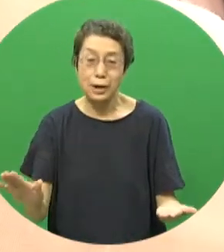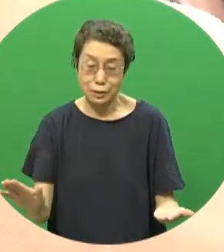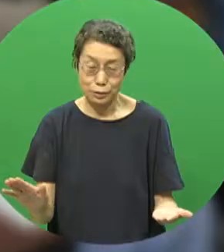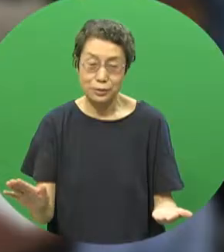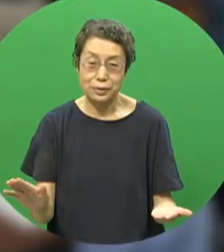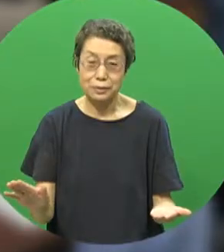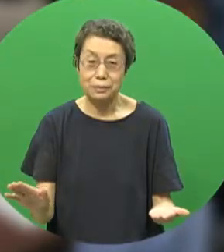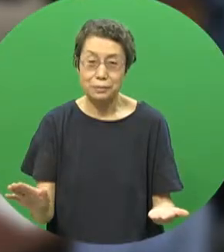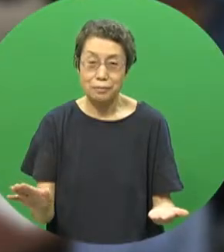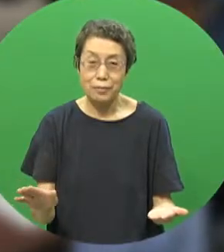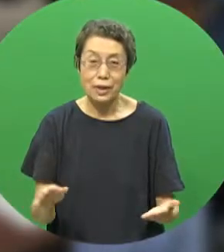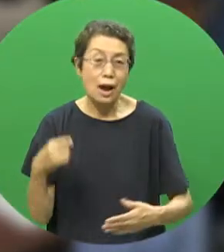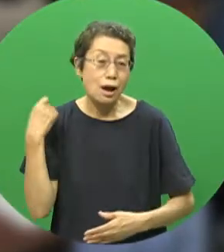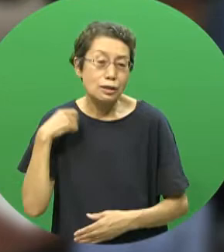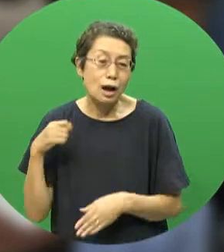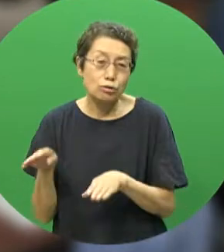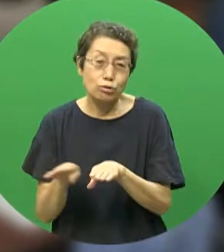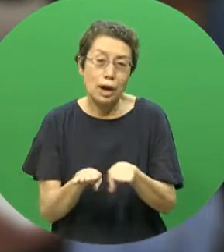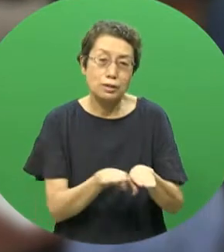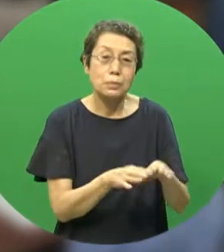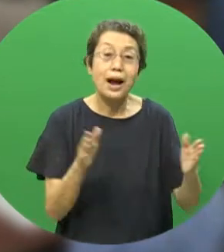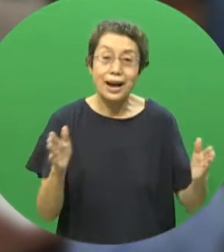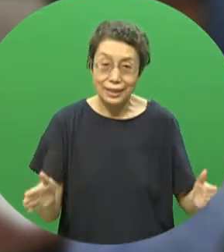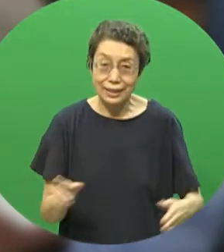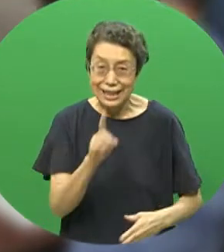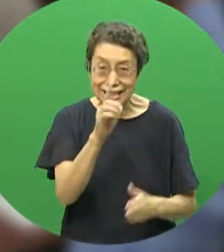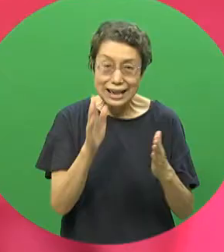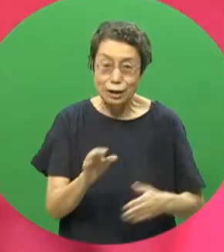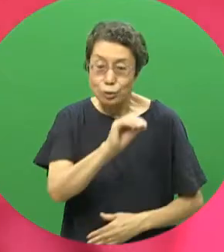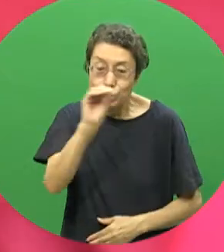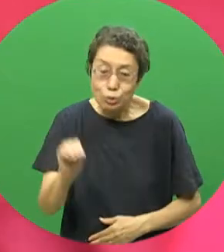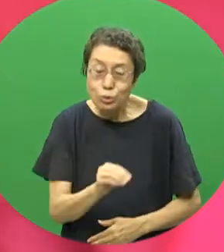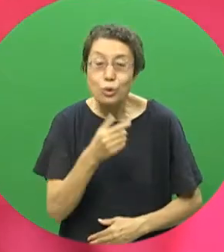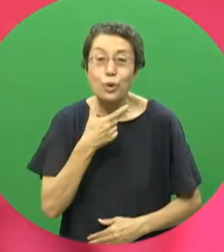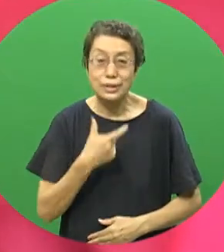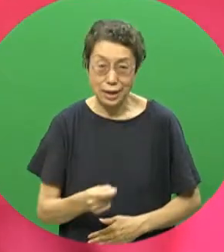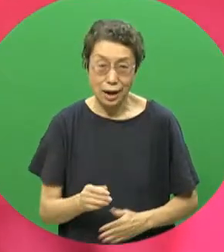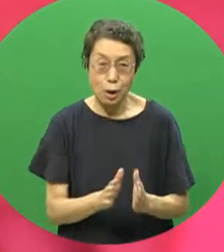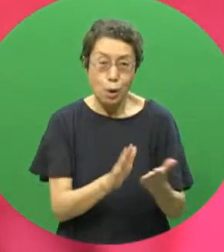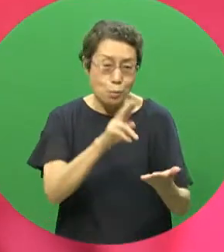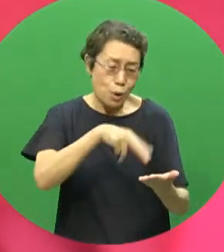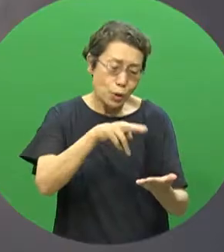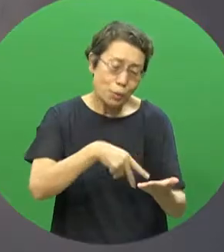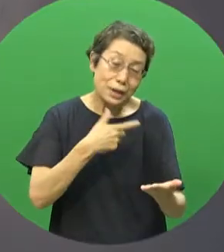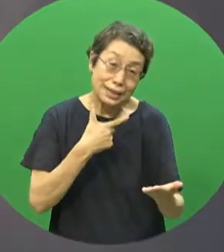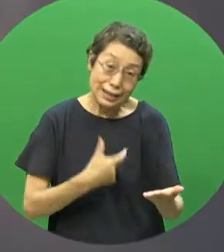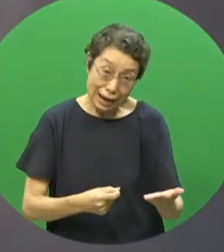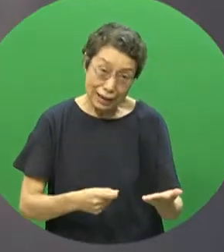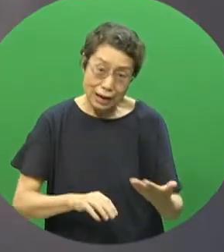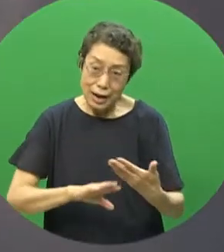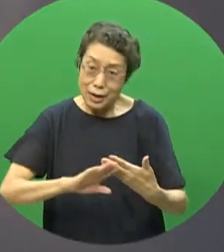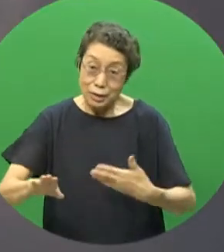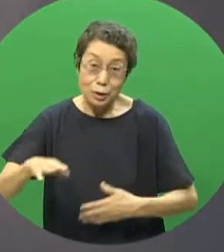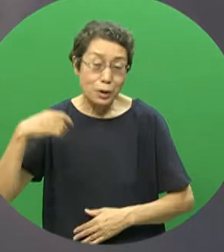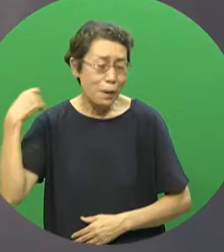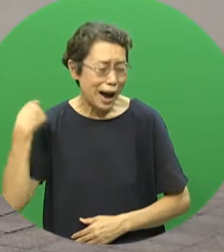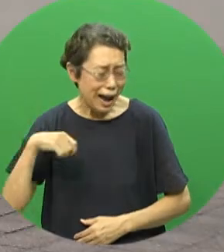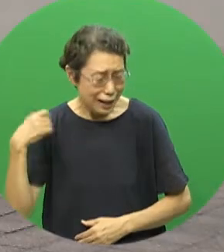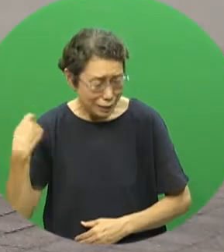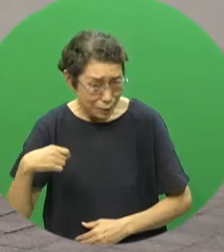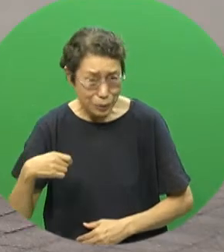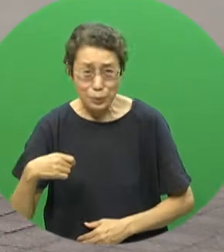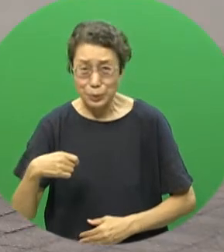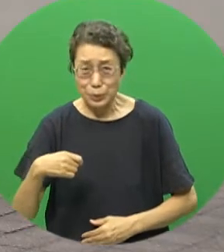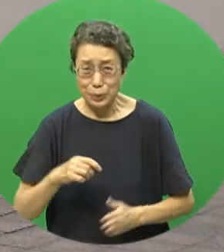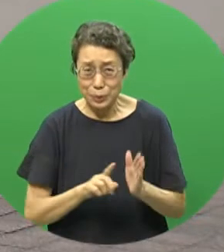。 夏休みのうちに1学期の復習もしたいし、 たくさん本も読みたい。 でも外は気温も高いし、図